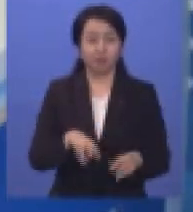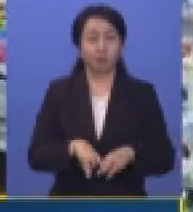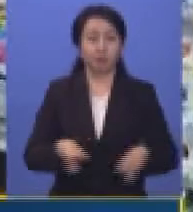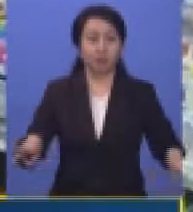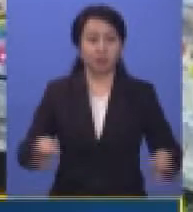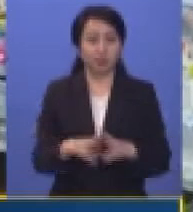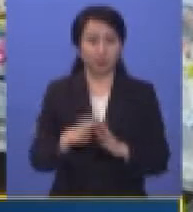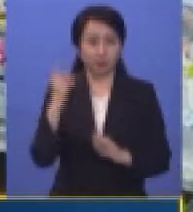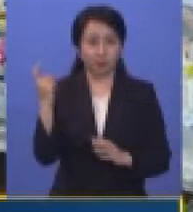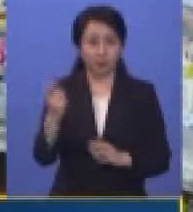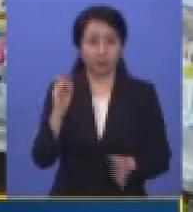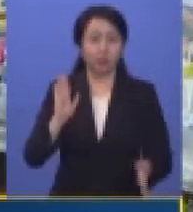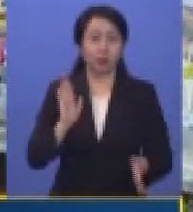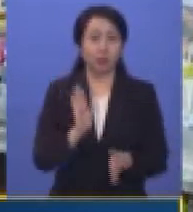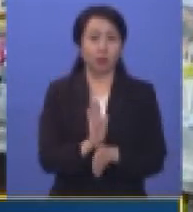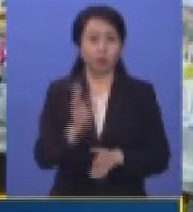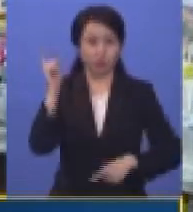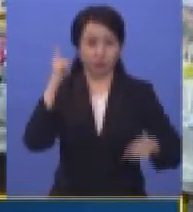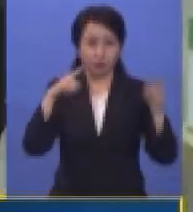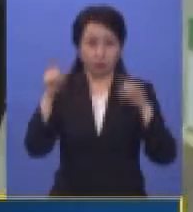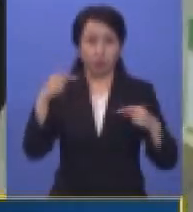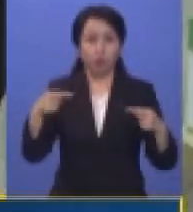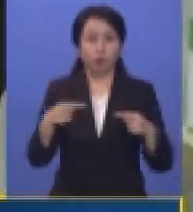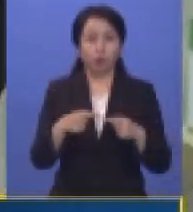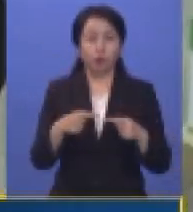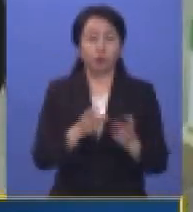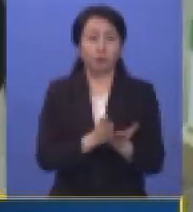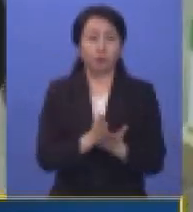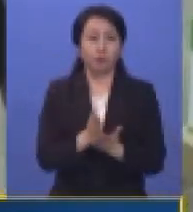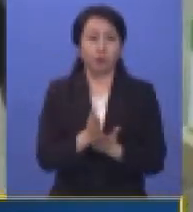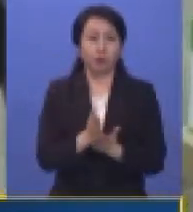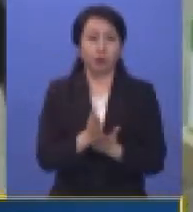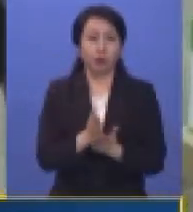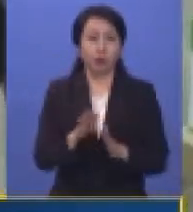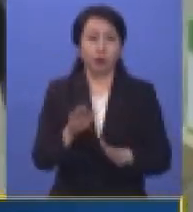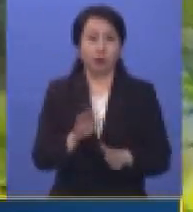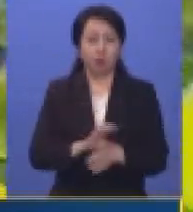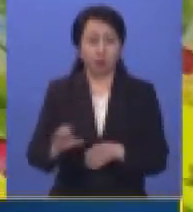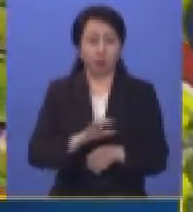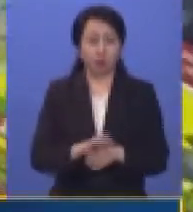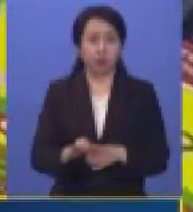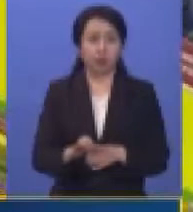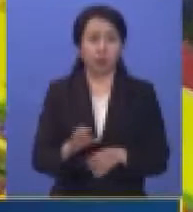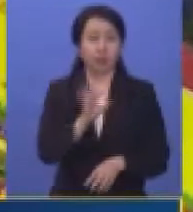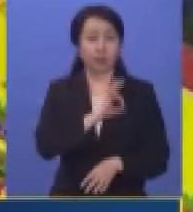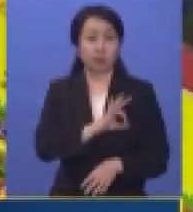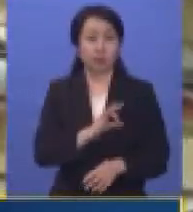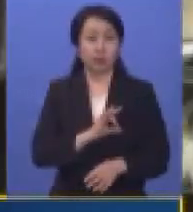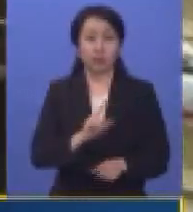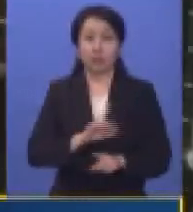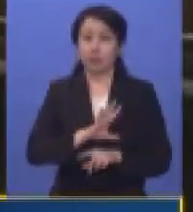цен. Министерству сельского хозяйства поручено разработать точный прогноз баланса производства и потребления